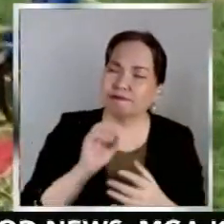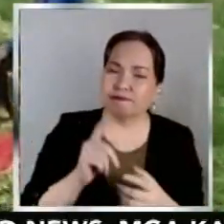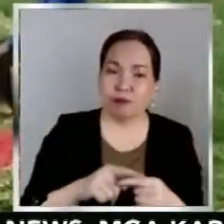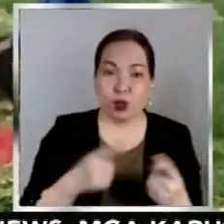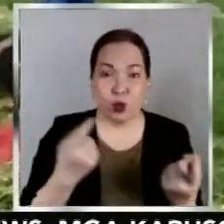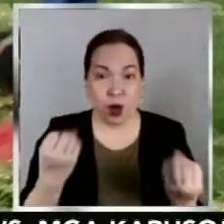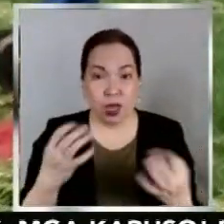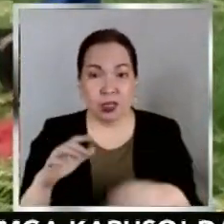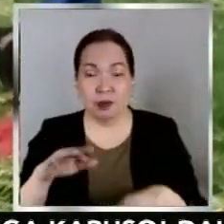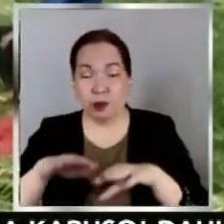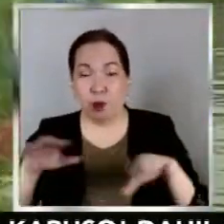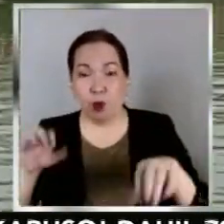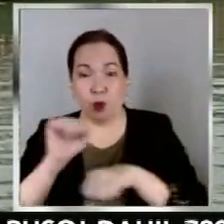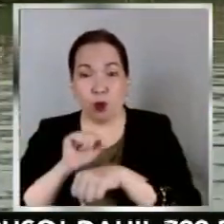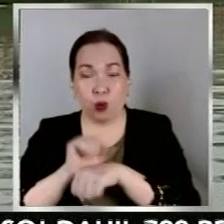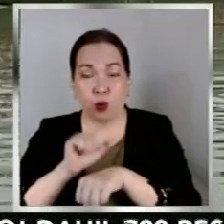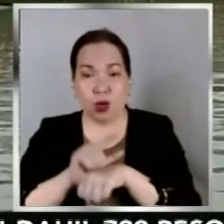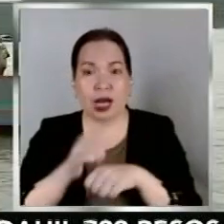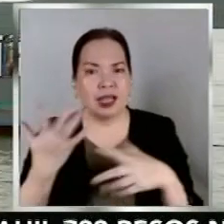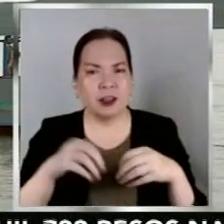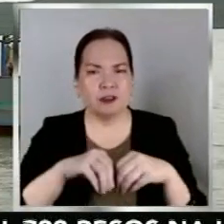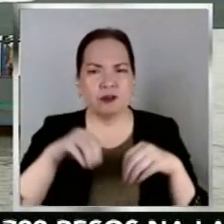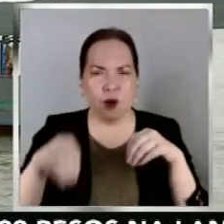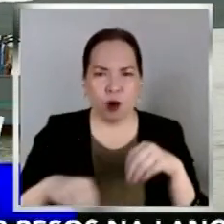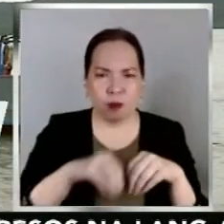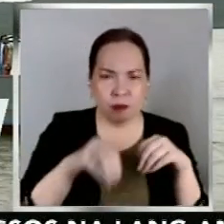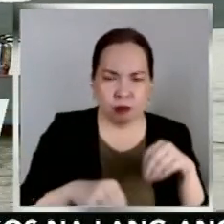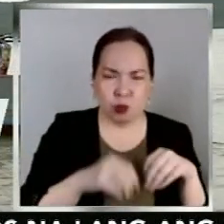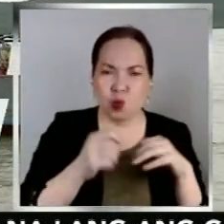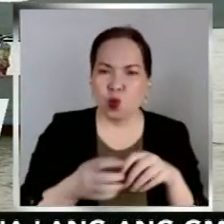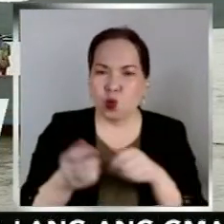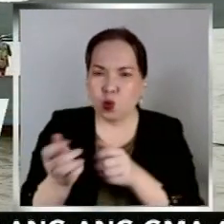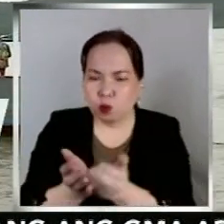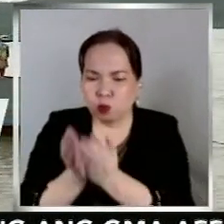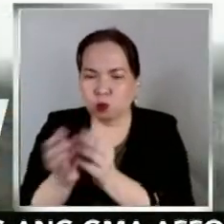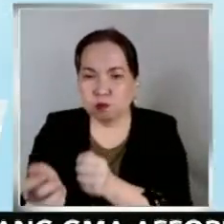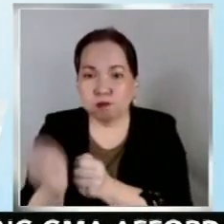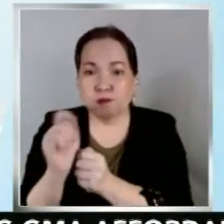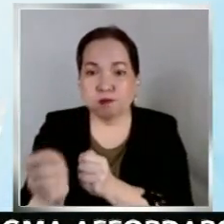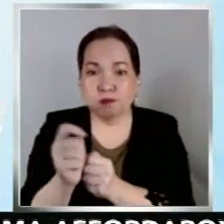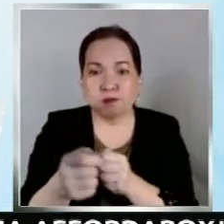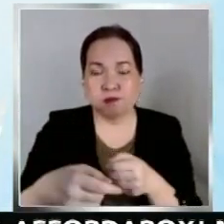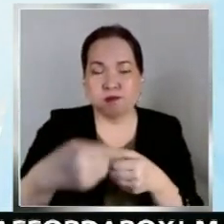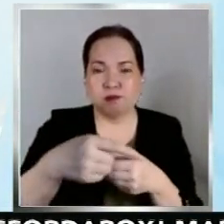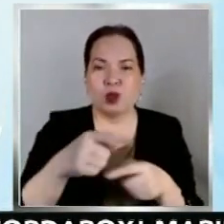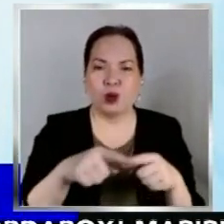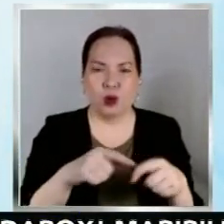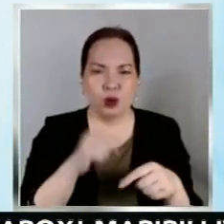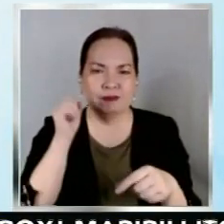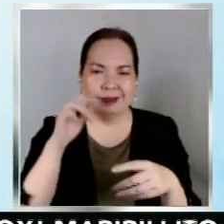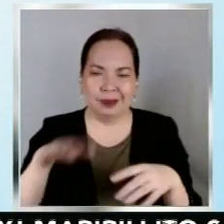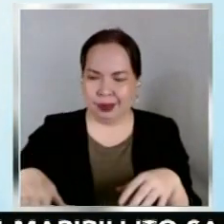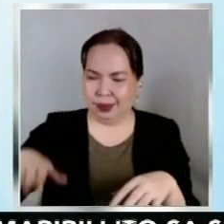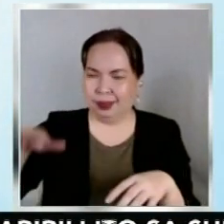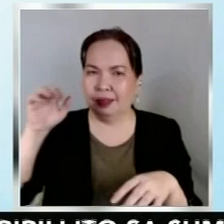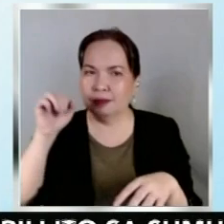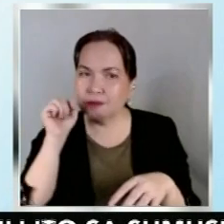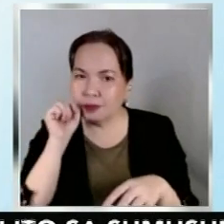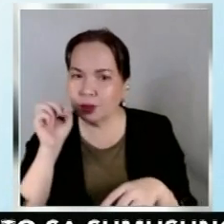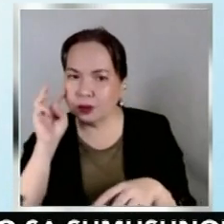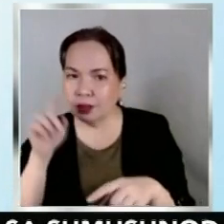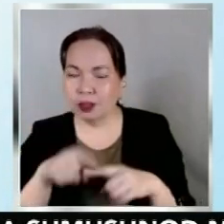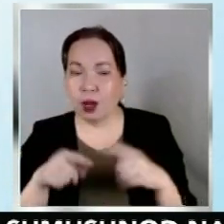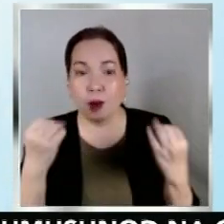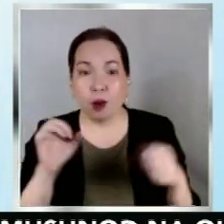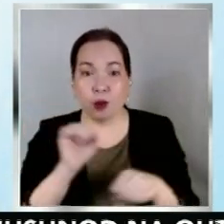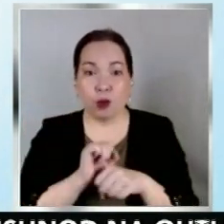nasa sektor ng agrikultura at pangingisda, mga trabahong kinagisna ng mga kabataan. Pinakamaraming tinaguri ang working children sa Northern